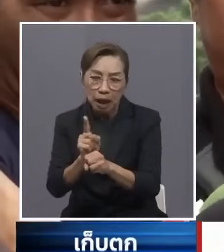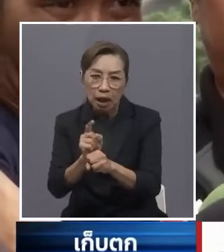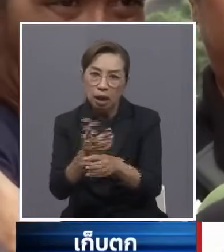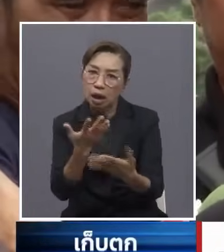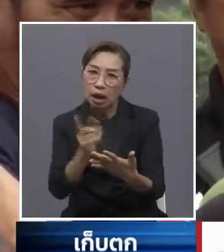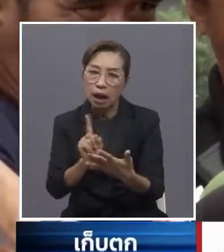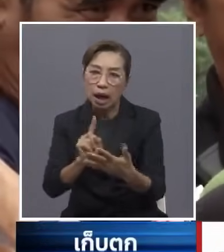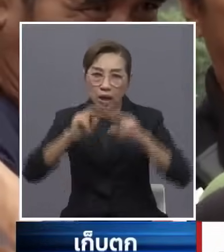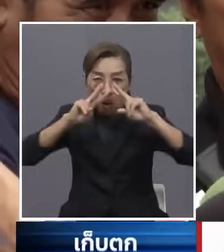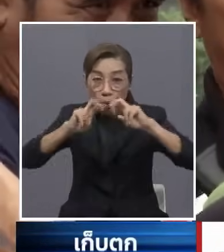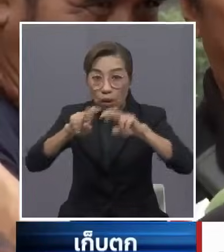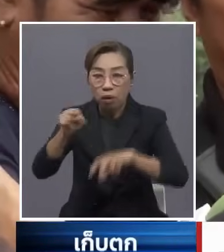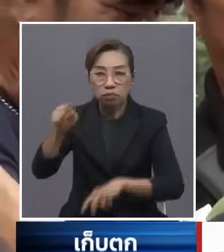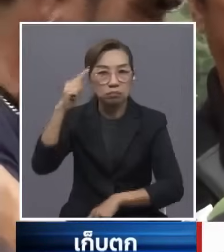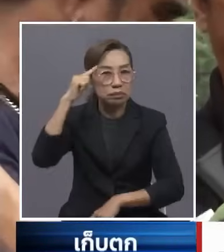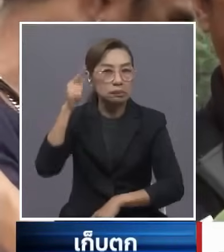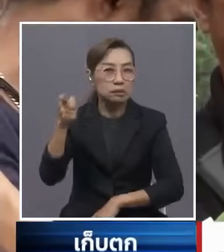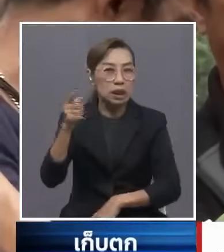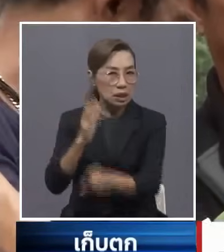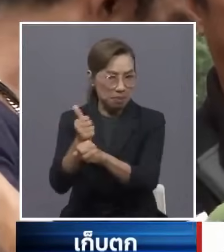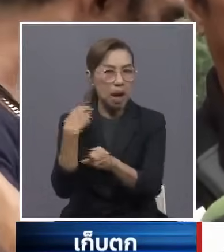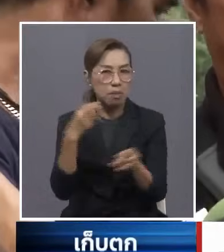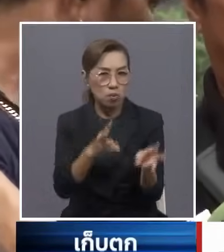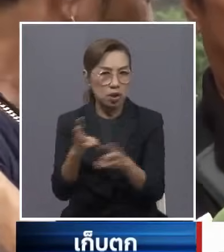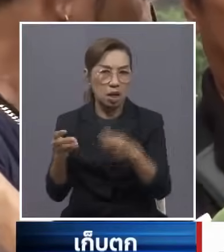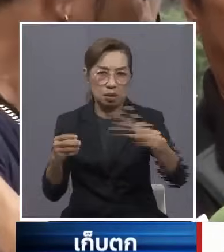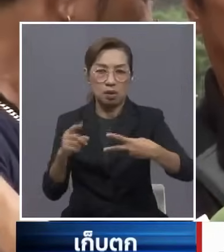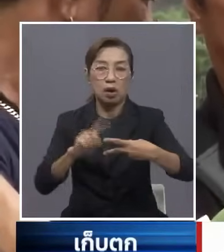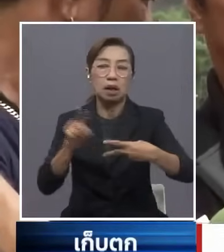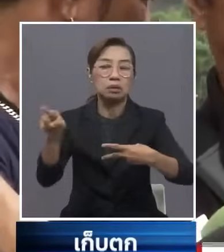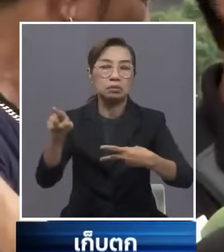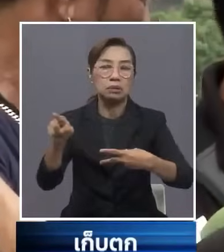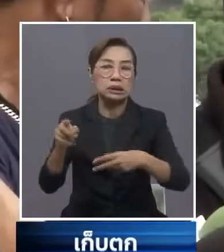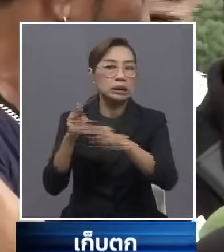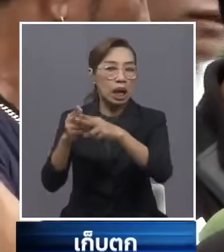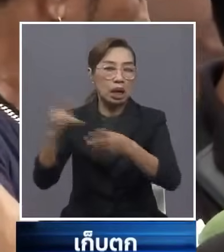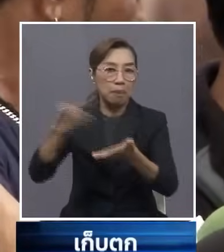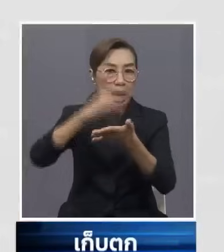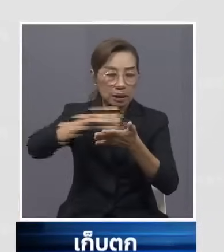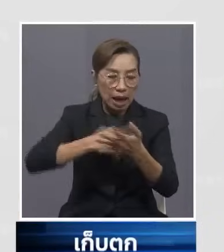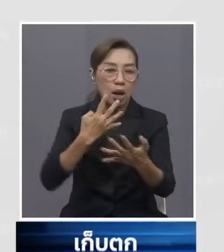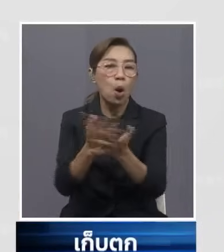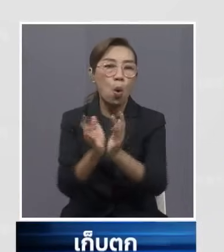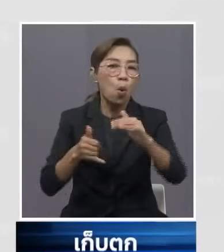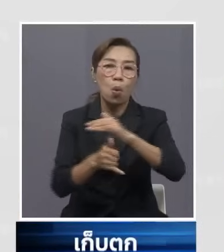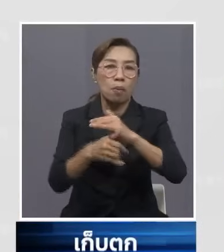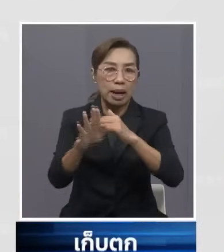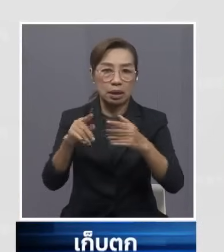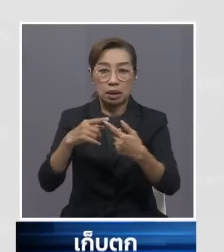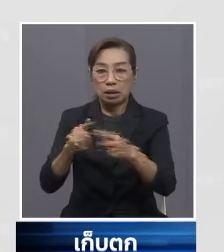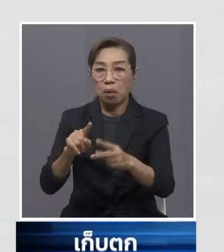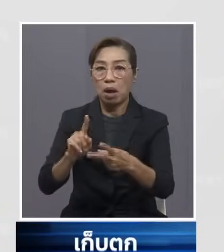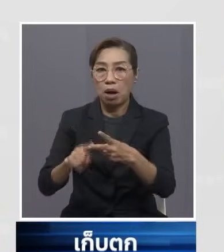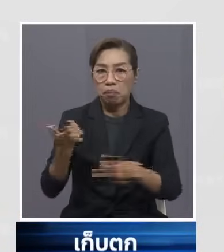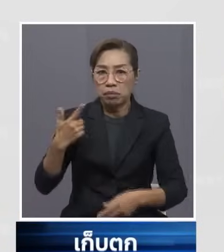ไหนวิเคราะห์กันแบบนี้ครับน่าจะเหลืออยู่ 2แนวทางเท่านั้นแนวทางแรกก็คือกลับมารับโทษแบบพี่ชายแต่ปัญหาก็คือมันมีบางคดีที่